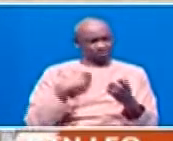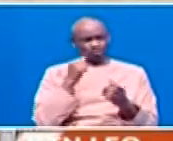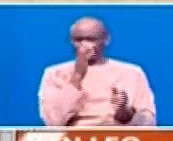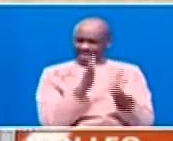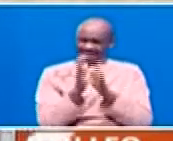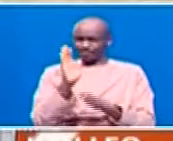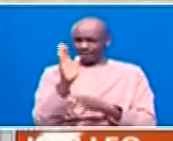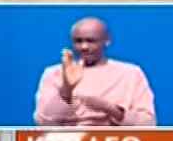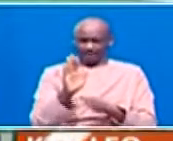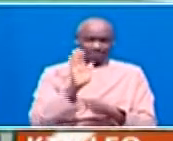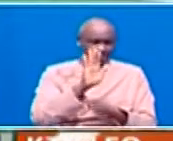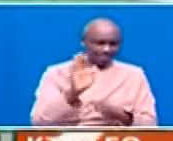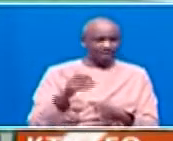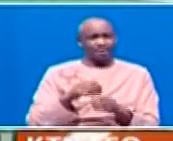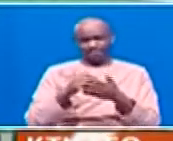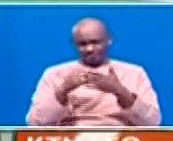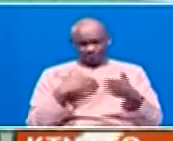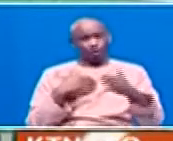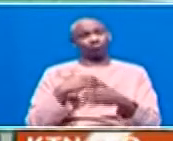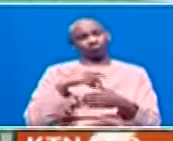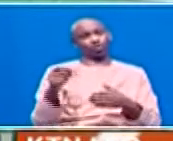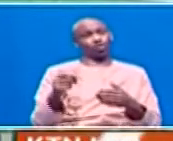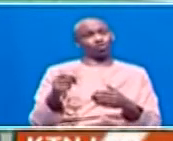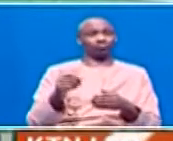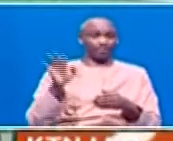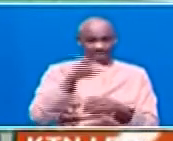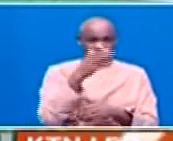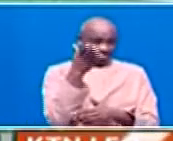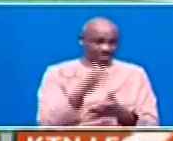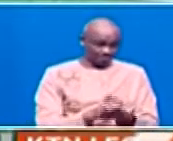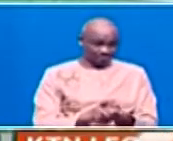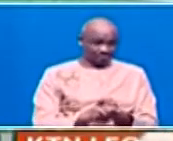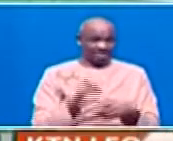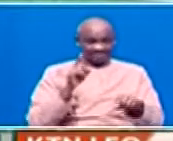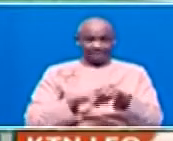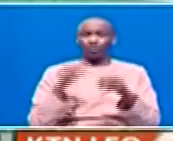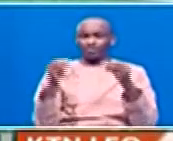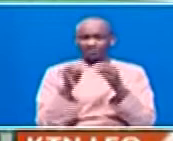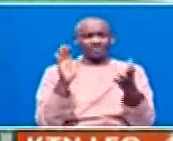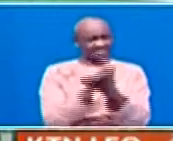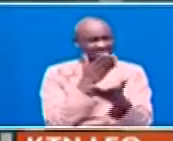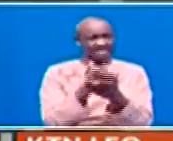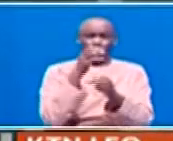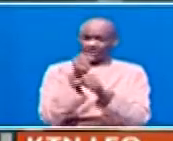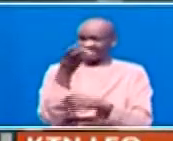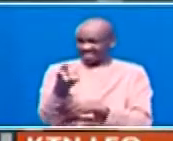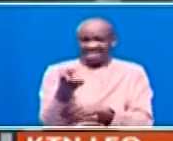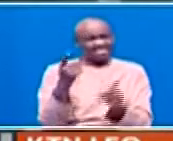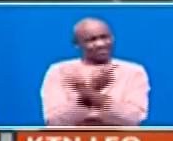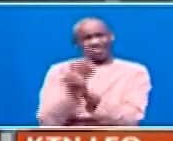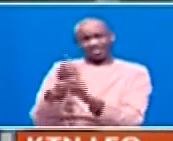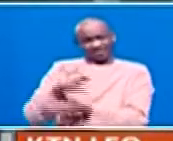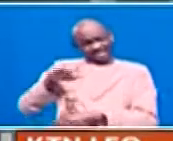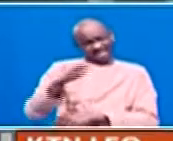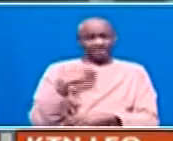mpango wa ushuru kabla kuwasilisha kwenye bunge za kaunti hizo. Jumuiya hiyo ilikutana na washikadau wa kibinafsi katika sekta tofauti